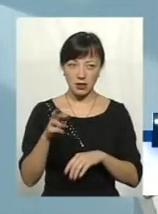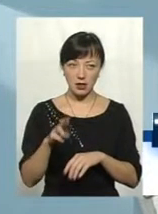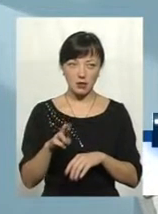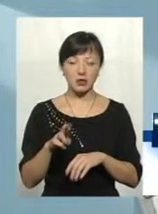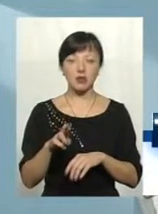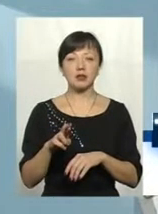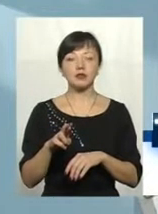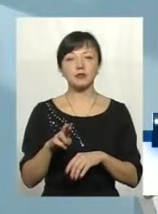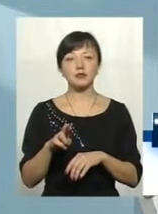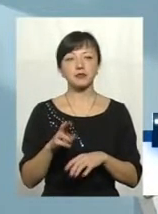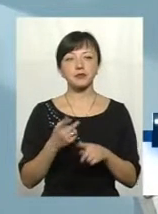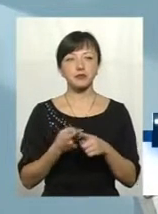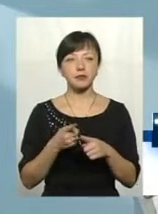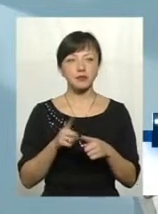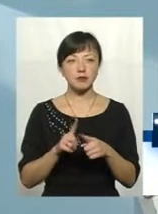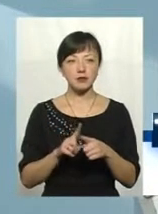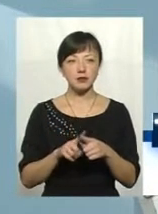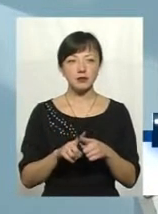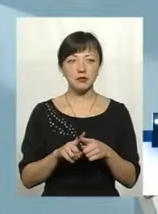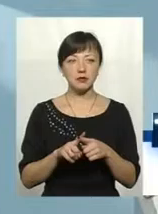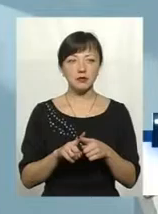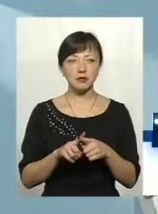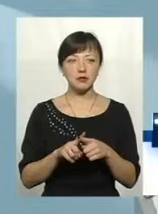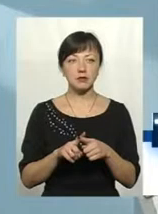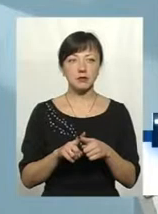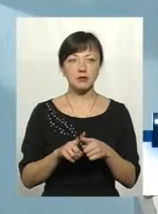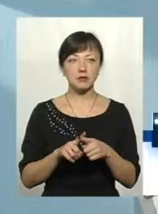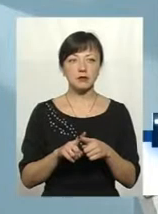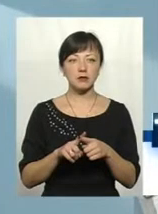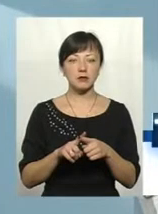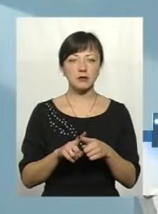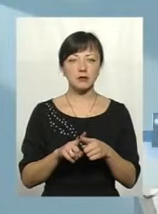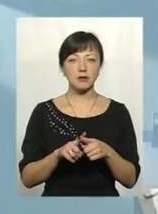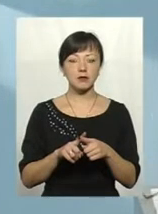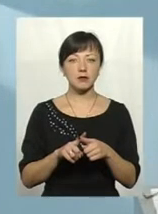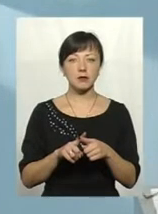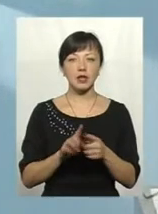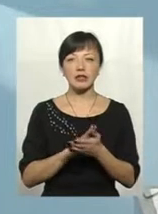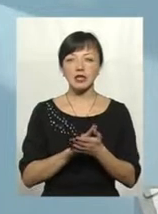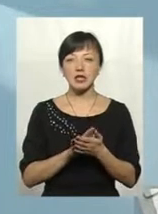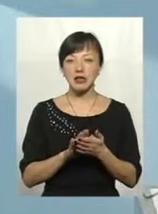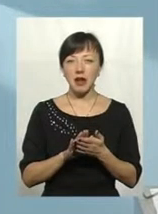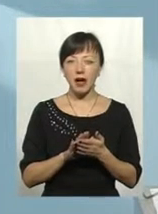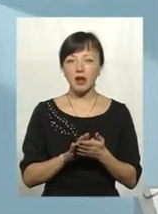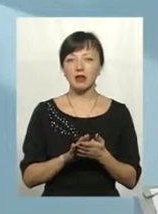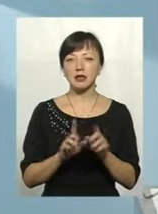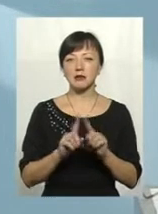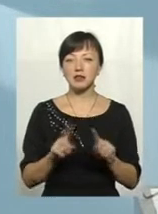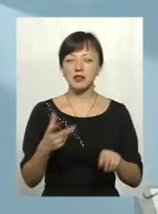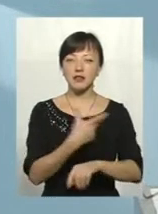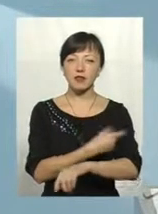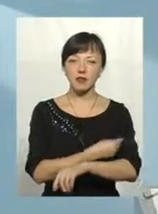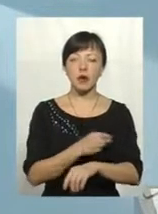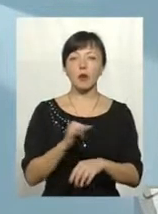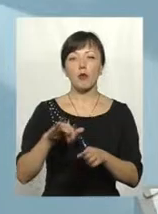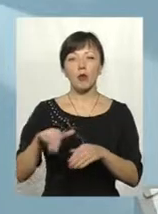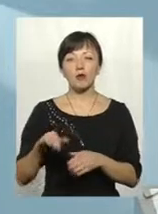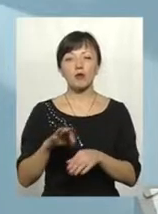усього населення. Це, по-перше, профілактика, санітарна профілактика, специфічна вакцинація, ревакцинація.